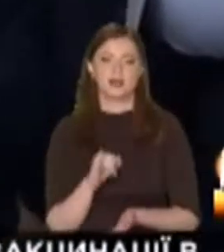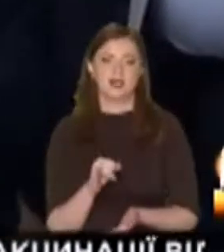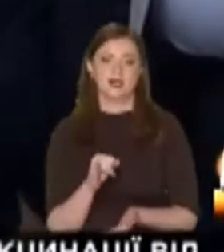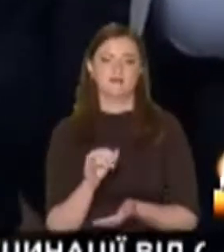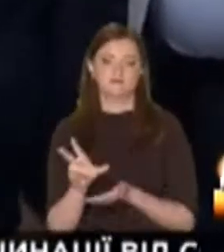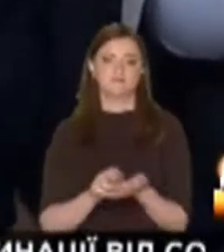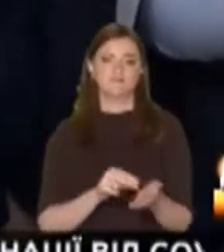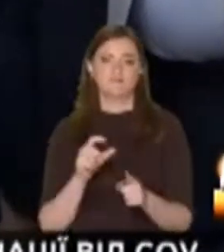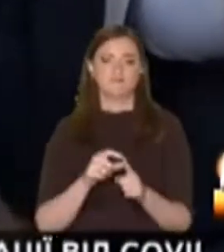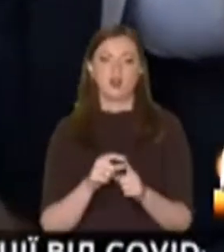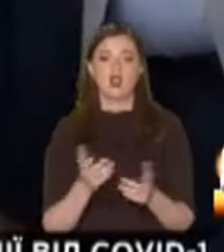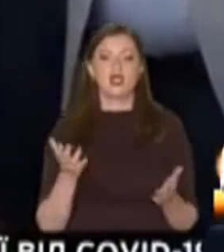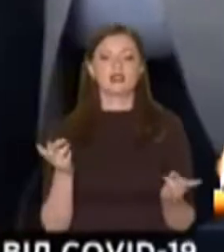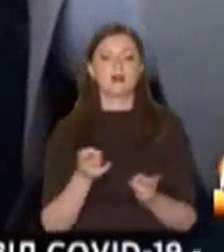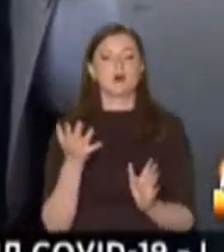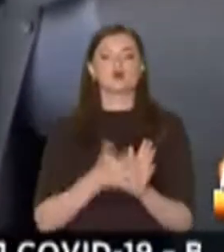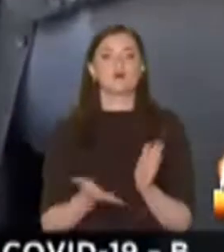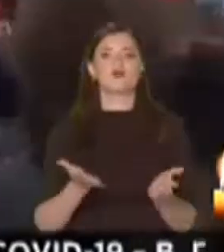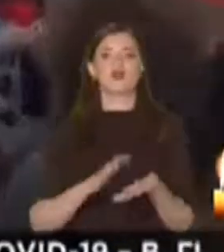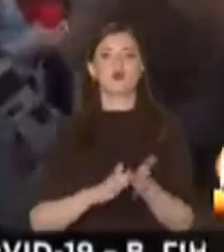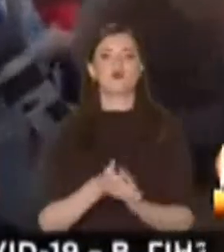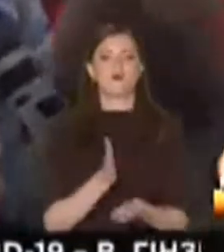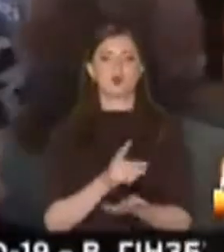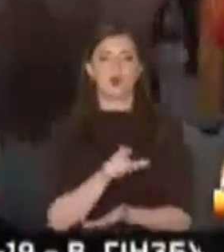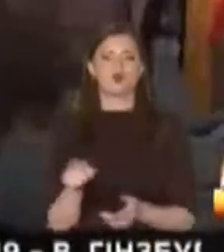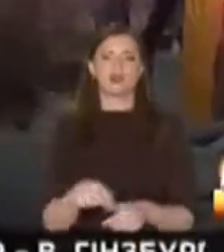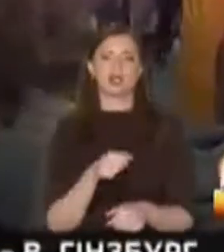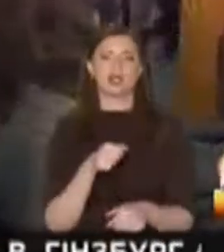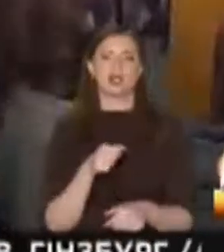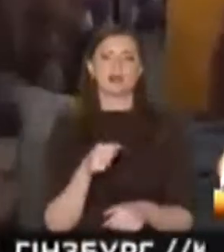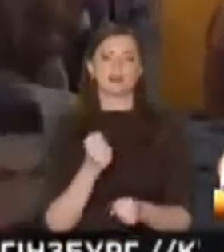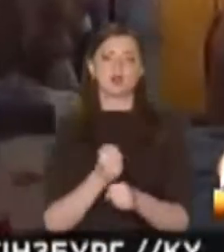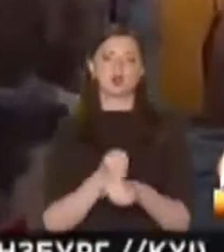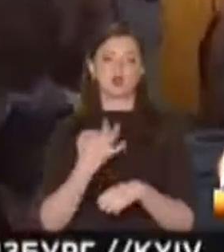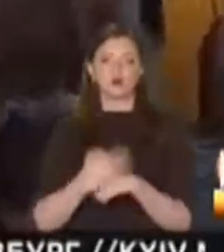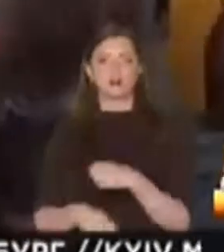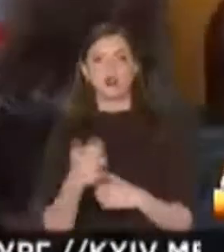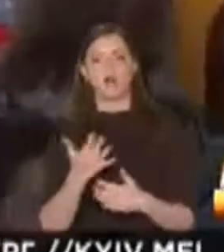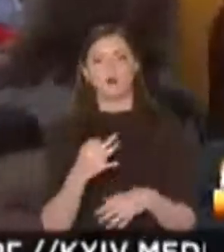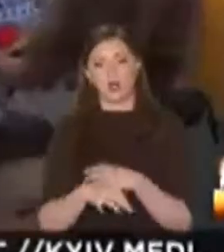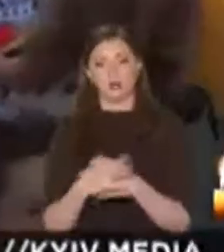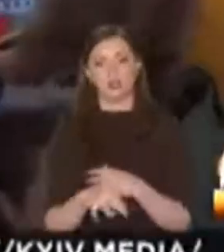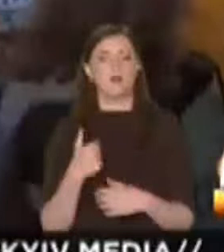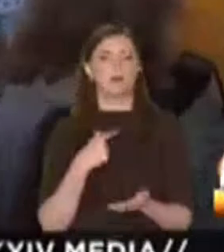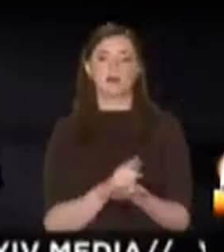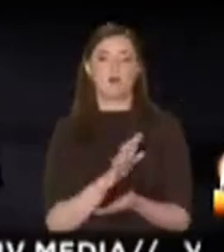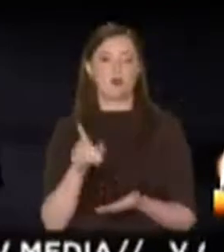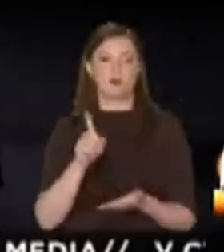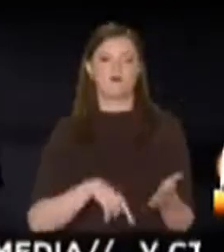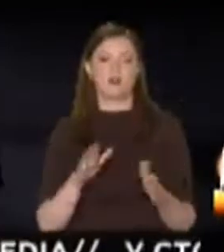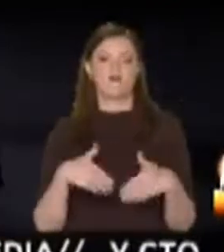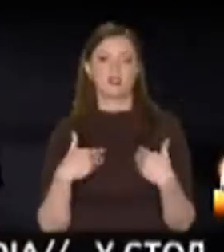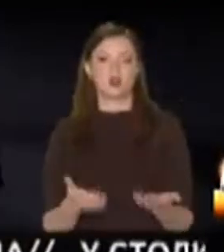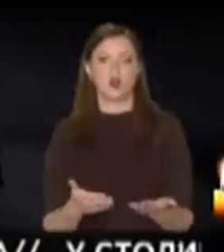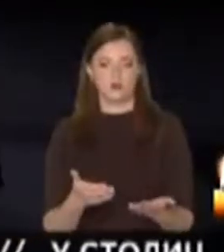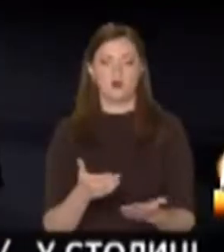цитую, «Слід розуміти, в яких умовах перебувають ці люди. До них застосовуються тортури і насилля. Тому ми не повинні вірити висловлюванням,